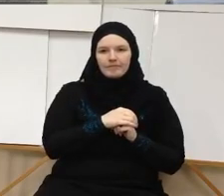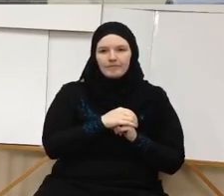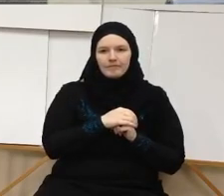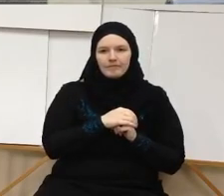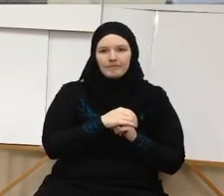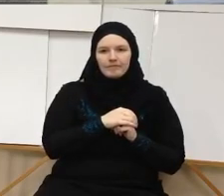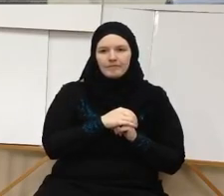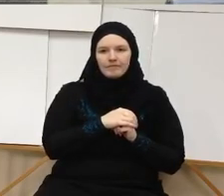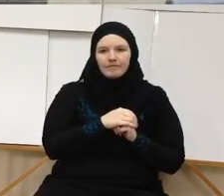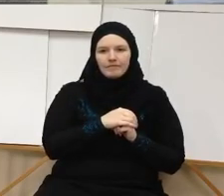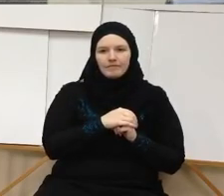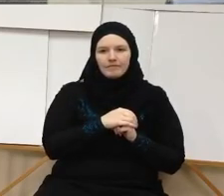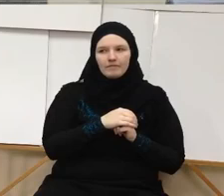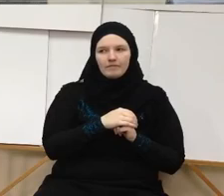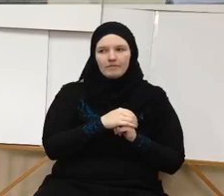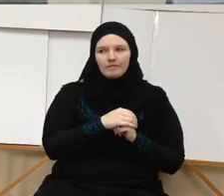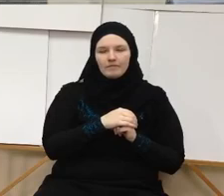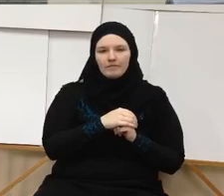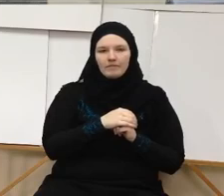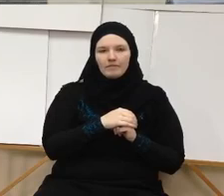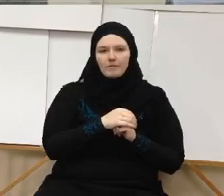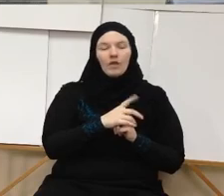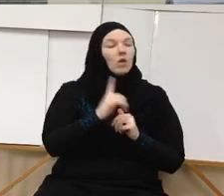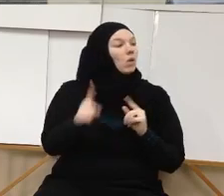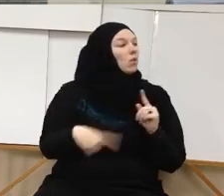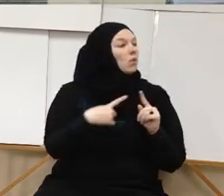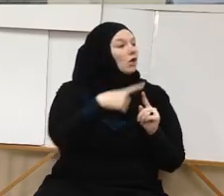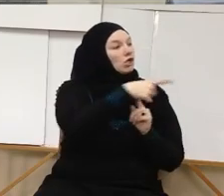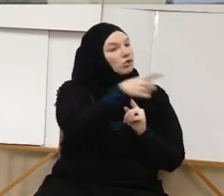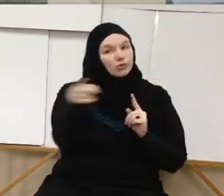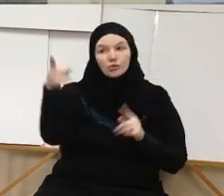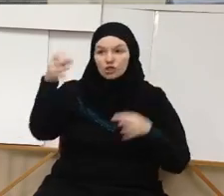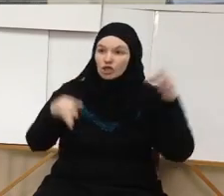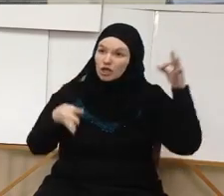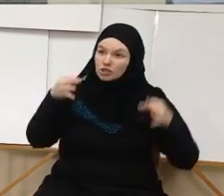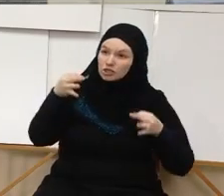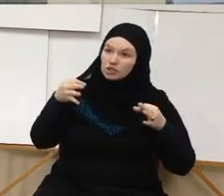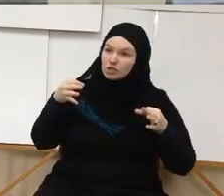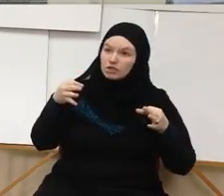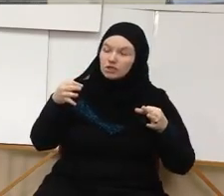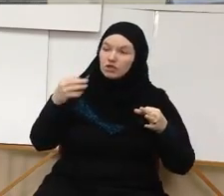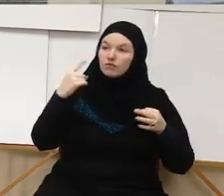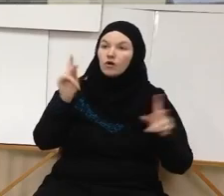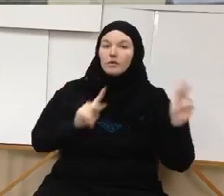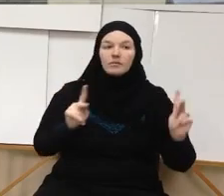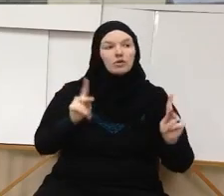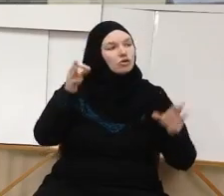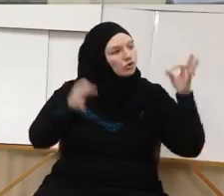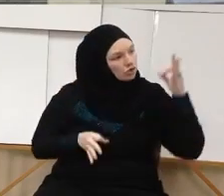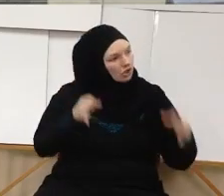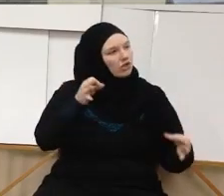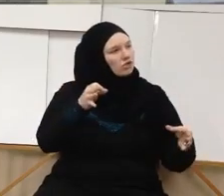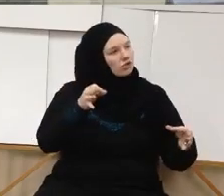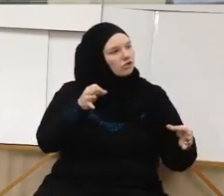بَيْنَ النَّاسِ أَن تَحْكُمُوا بِالْعَدْلِ. When you judge among people, you judge according to the rules